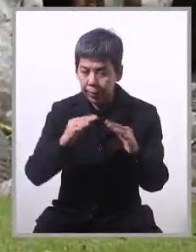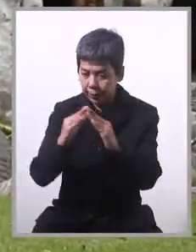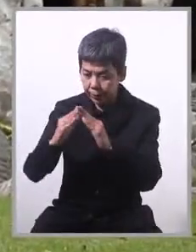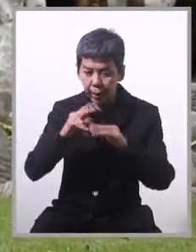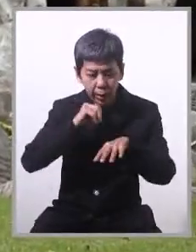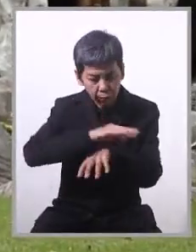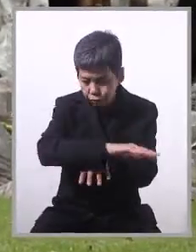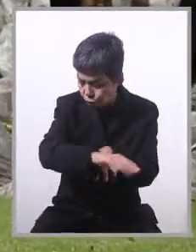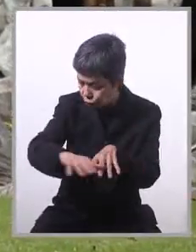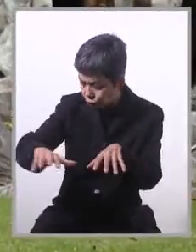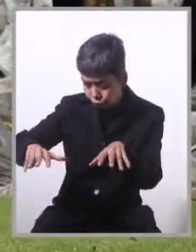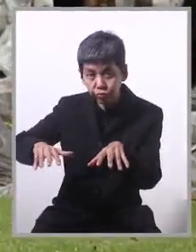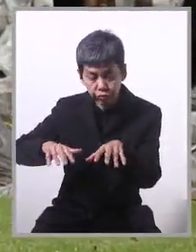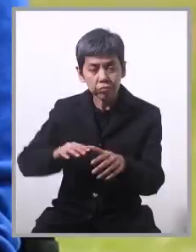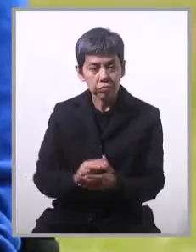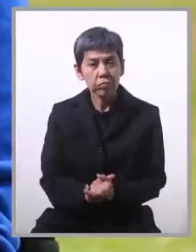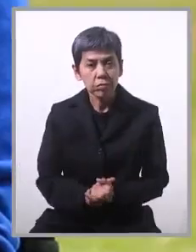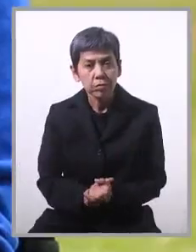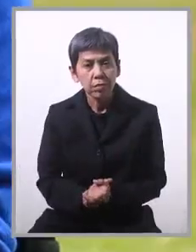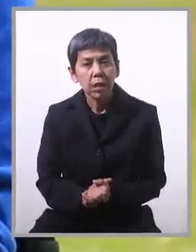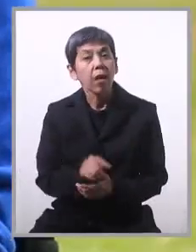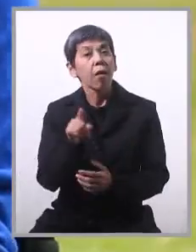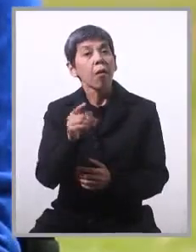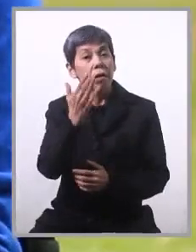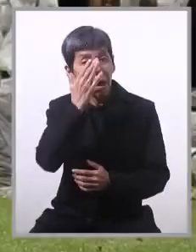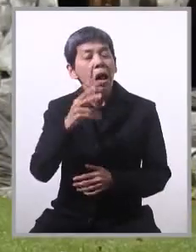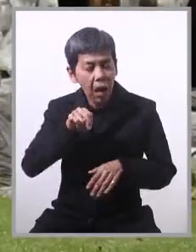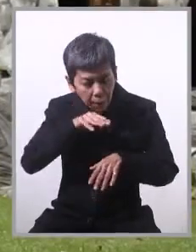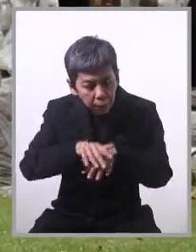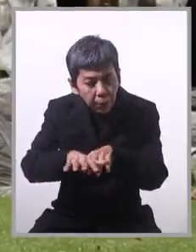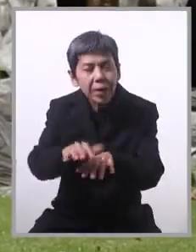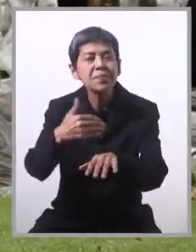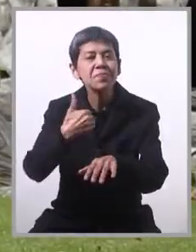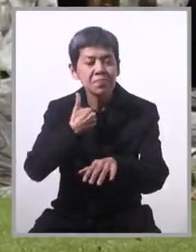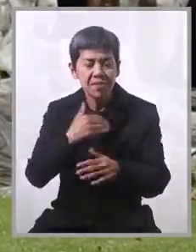ดน้ำล้อมรอบหมดเลยค่ะ หน้าก็สุด มีน้ำ